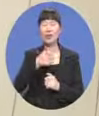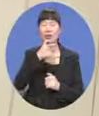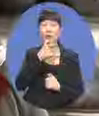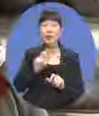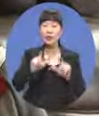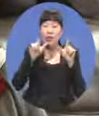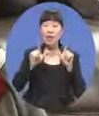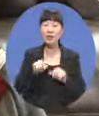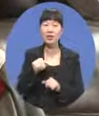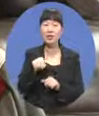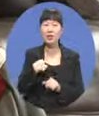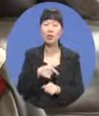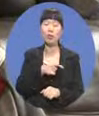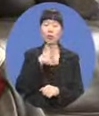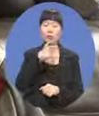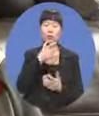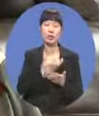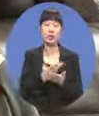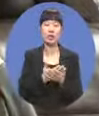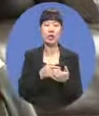수요일은 저거 물수다.